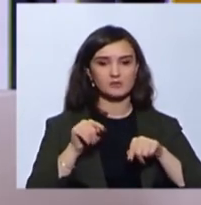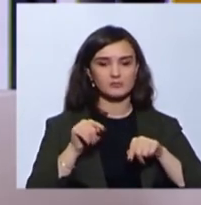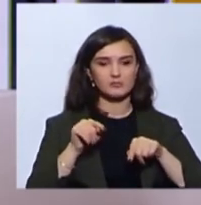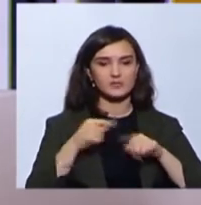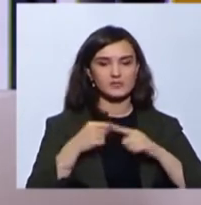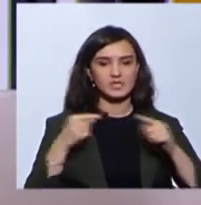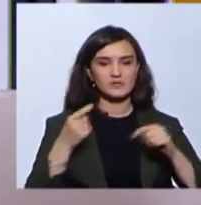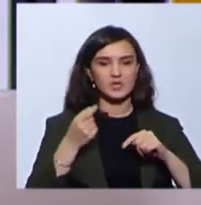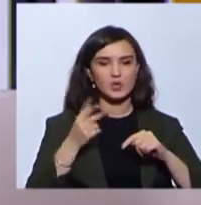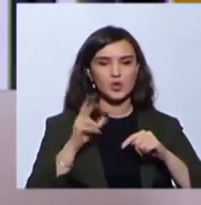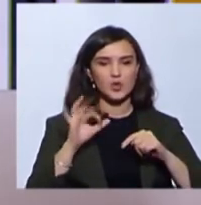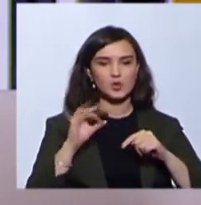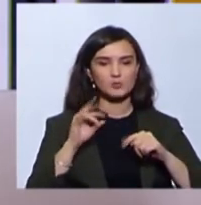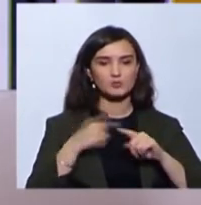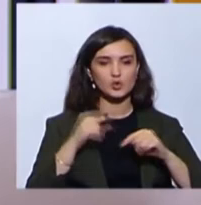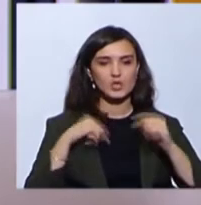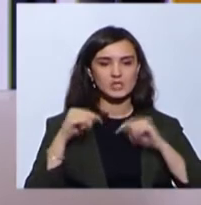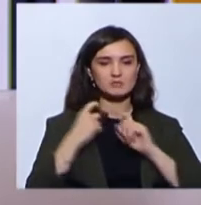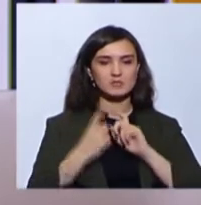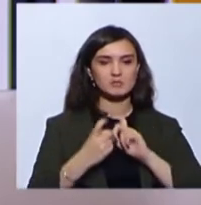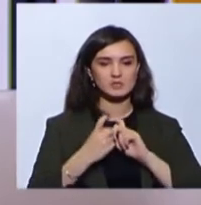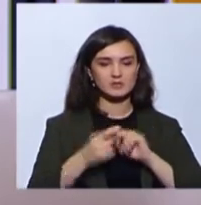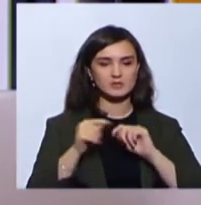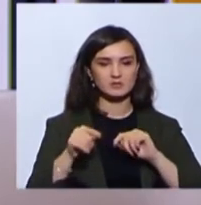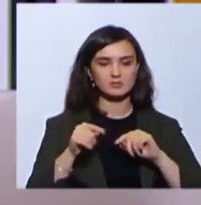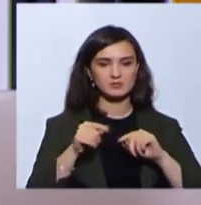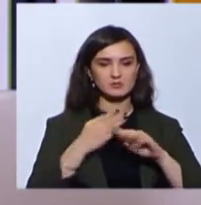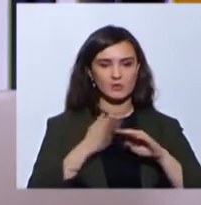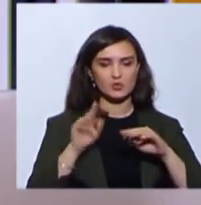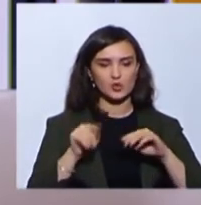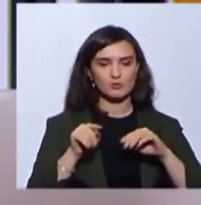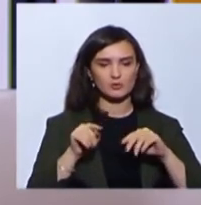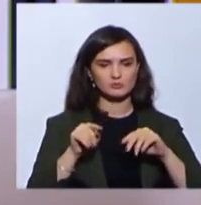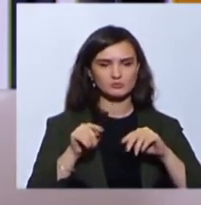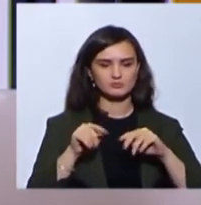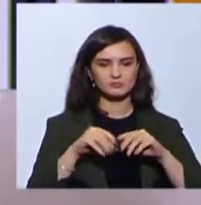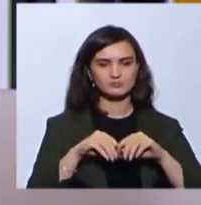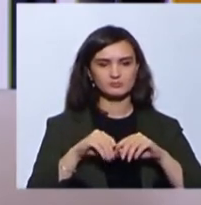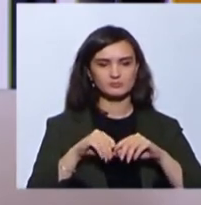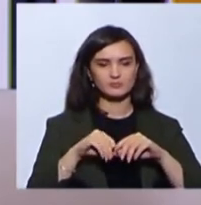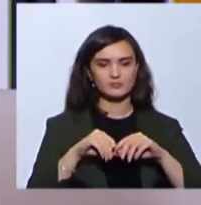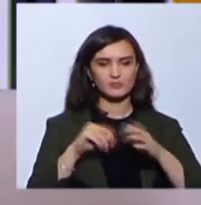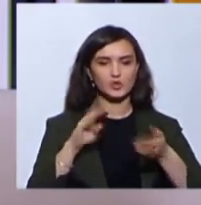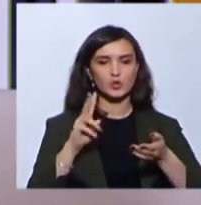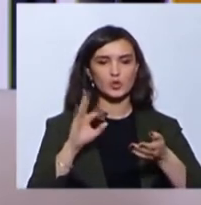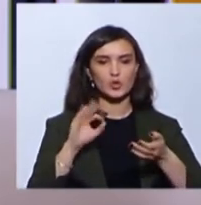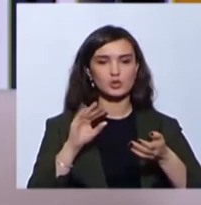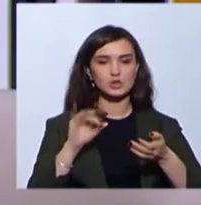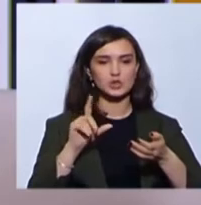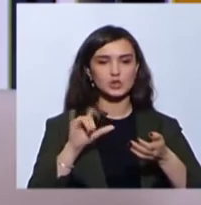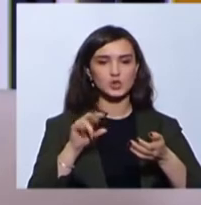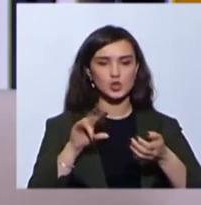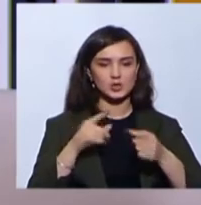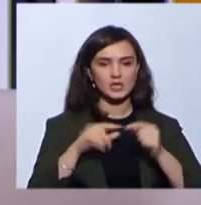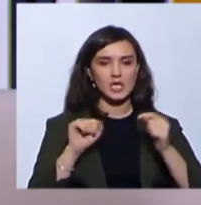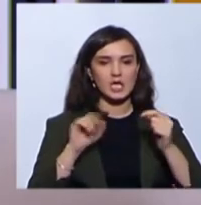სტრესული ჰორმონები, იმიტომ რომ ორგანიზმი იბრძვის და ამ დროს გამოიყოფა ბუნებრივად, ფიზიოლოგიურად კორტიზოლი, ადრენალინი